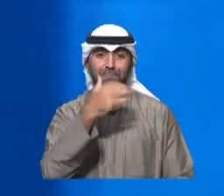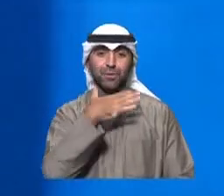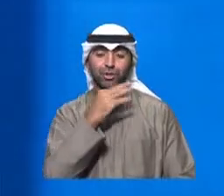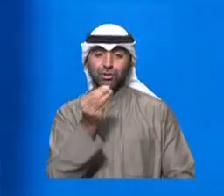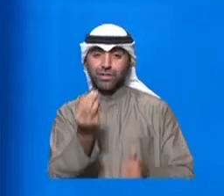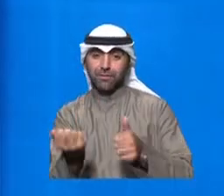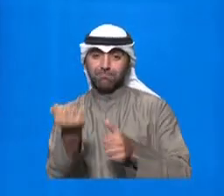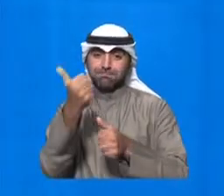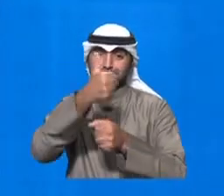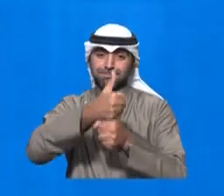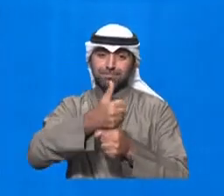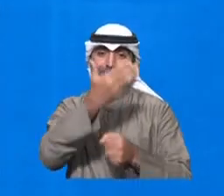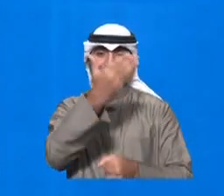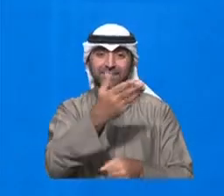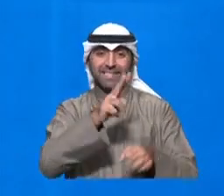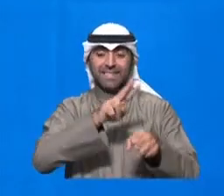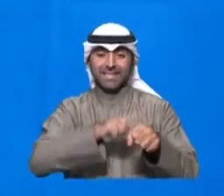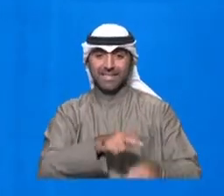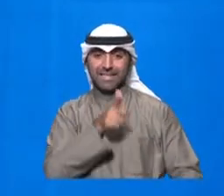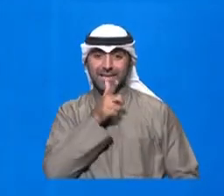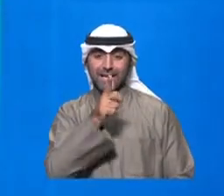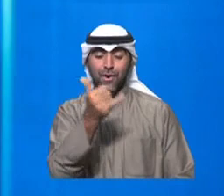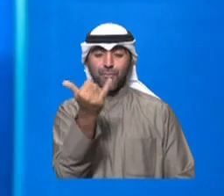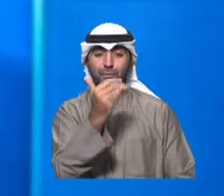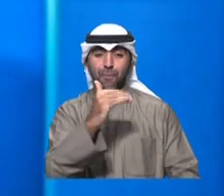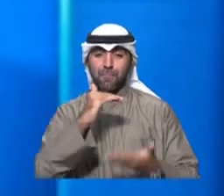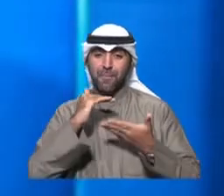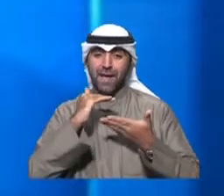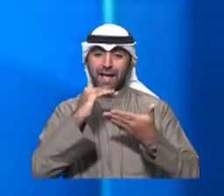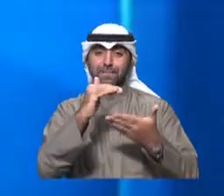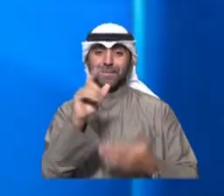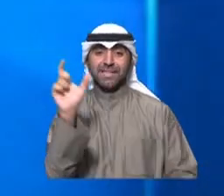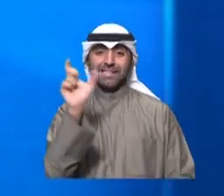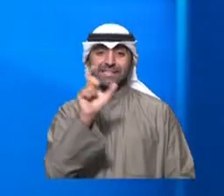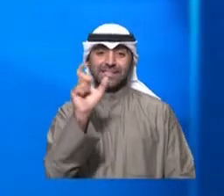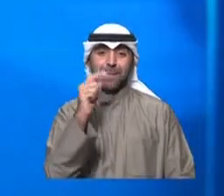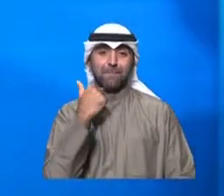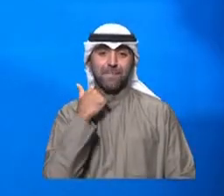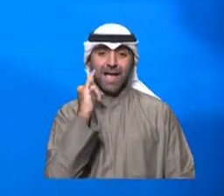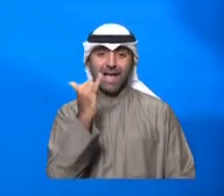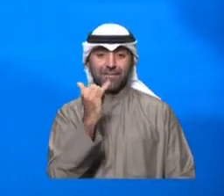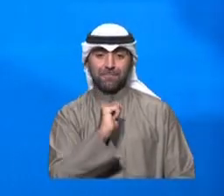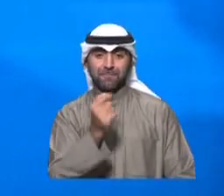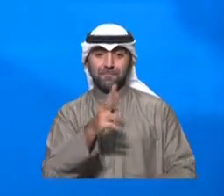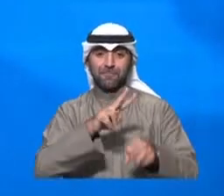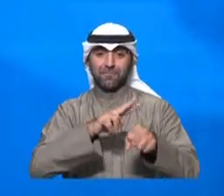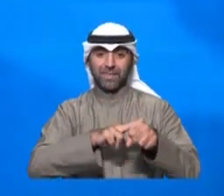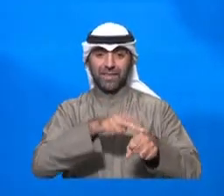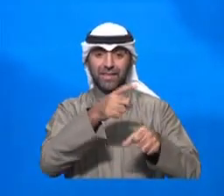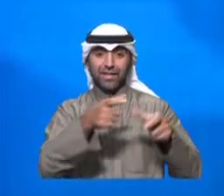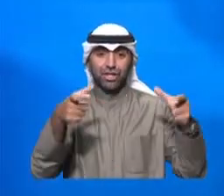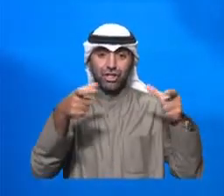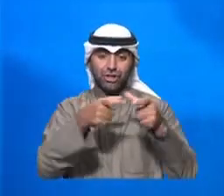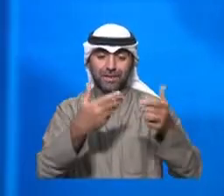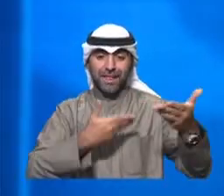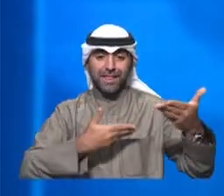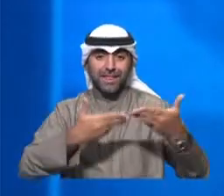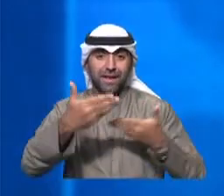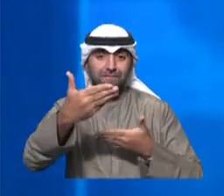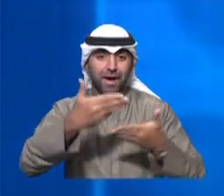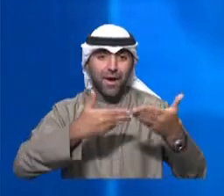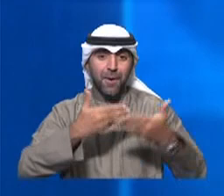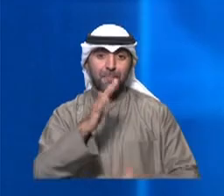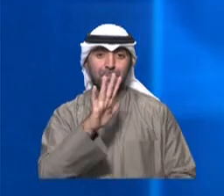في مواصلة مقاصد المنظمة وخدمة الأمة الإسلامية وشعوبها. وتم أيضا خلال اللقاء بحث